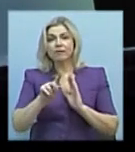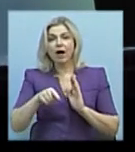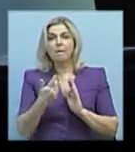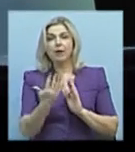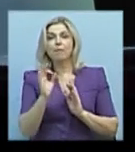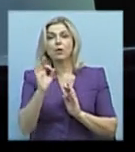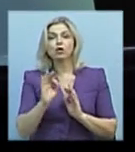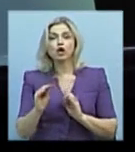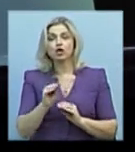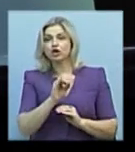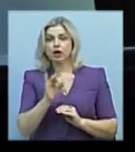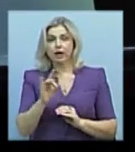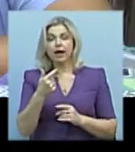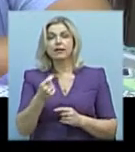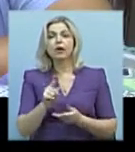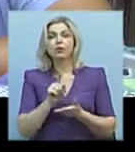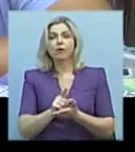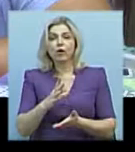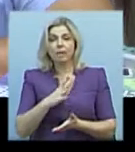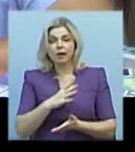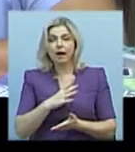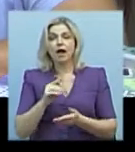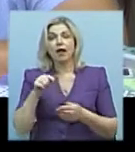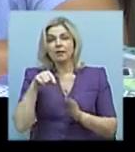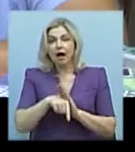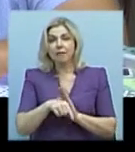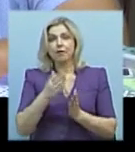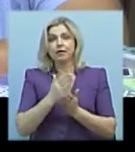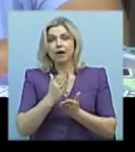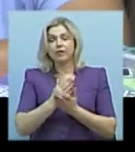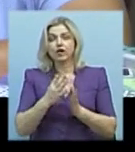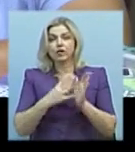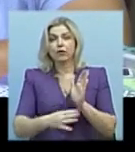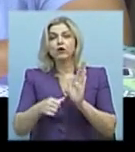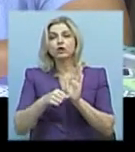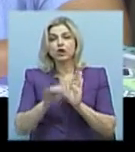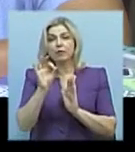82,5% жиру, де повинно бути, от, знаходиться